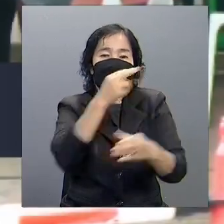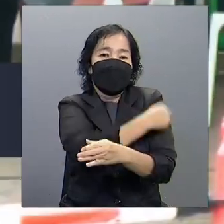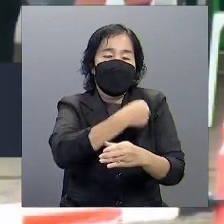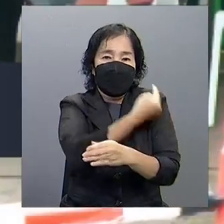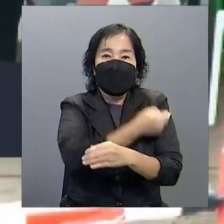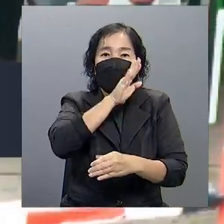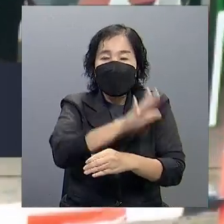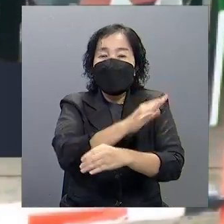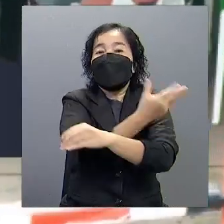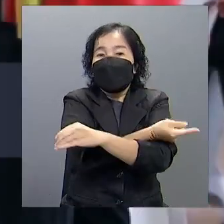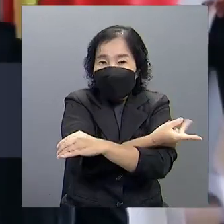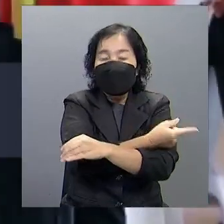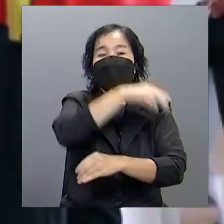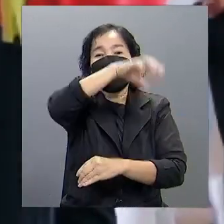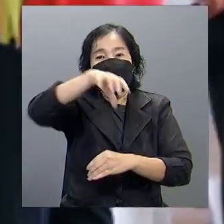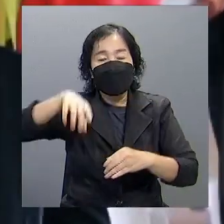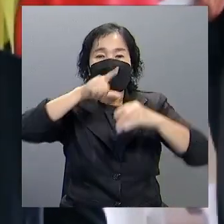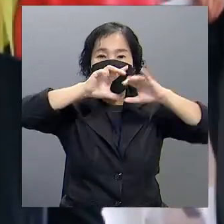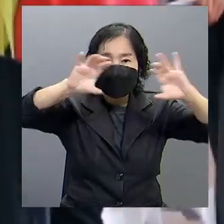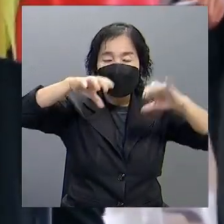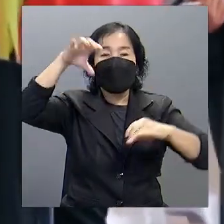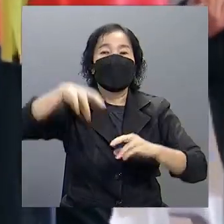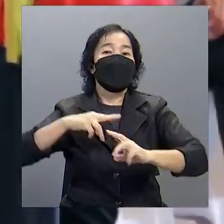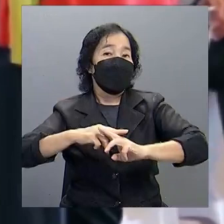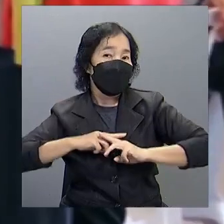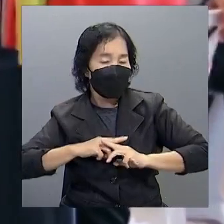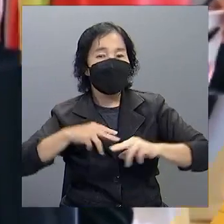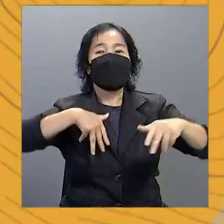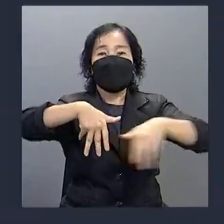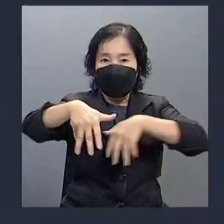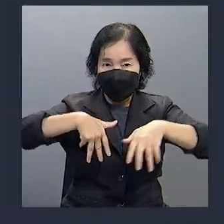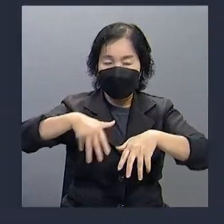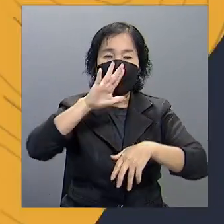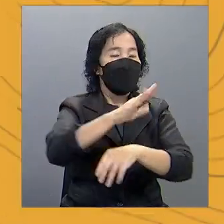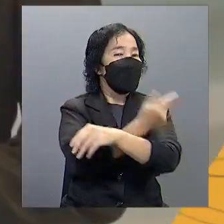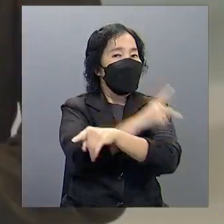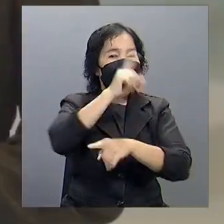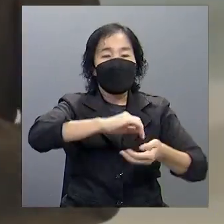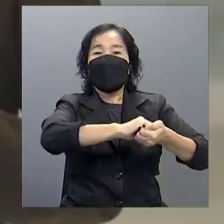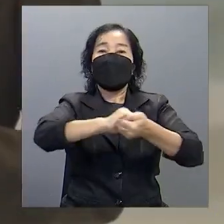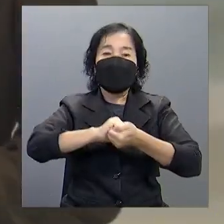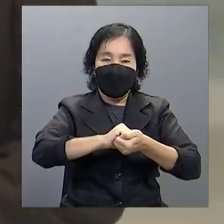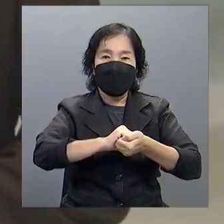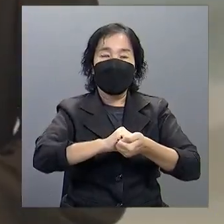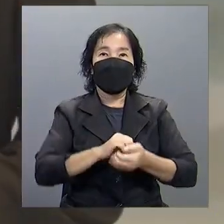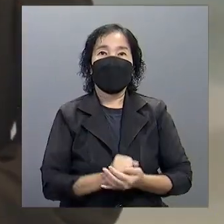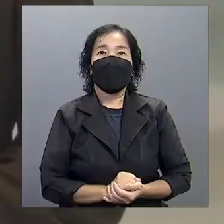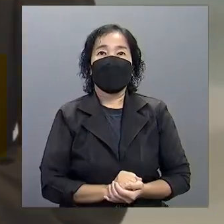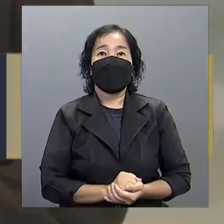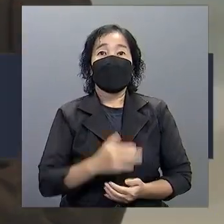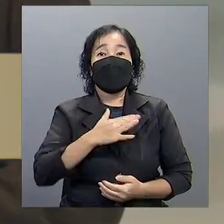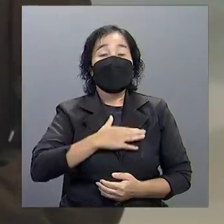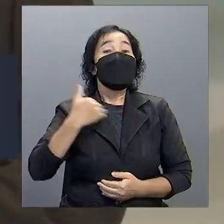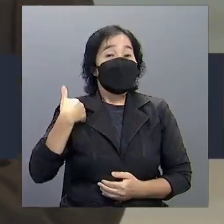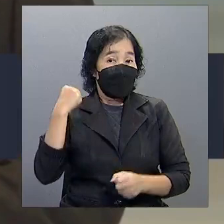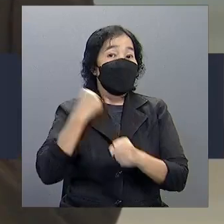ภาคส่วนอื่นๆทั้งรัฐเอกชนและประชาชนในจังหวัดภูเก็ต เรามีการทำงานบูรณาการ